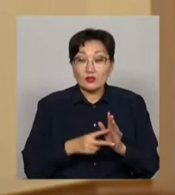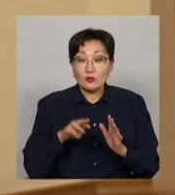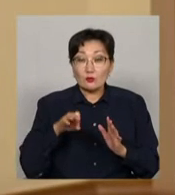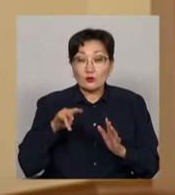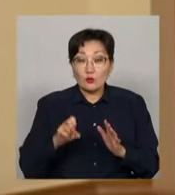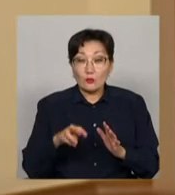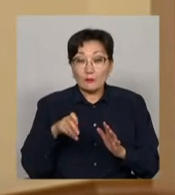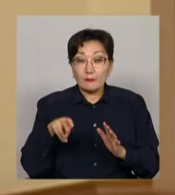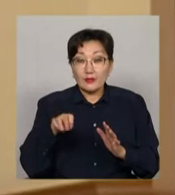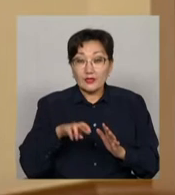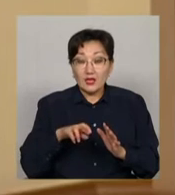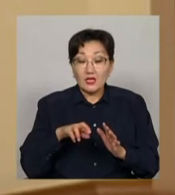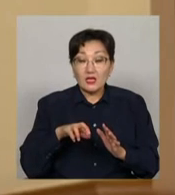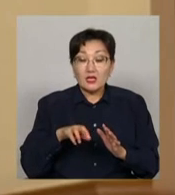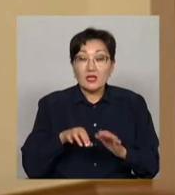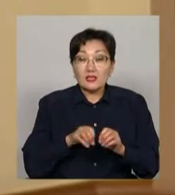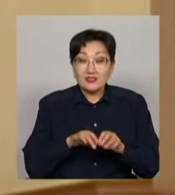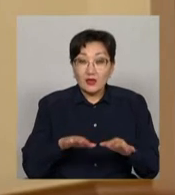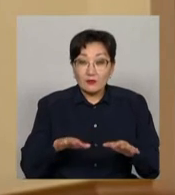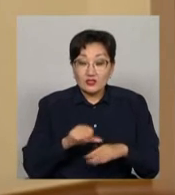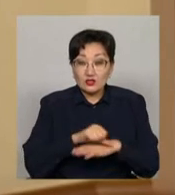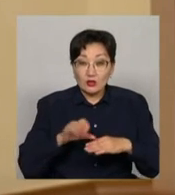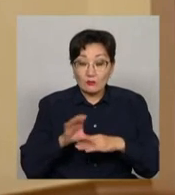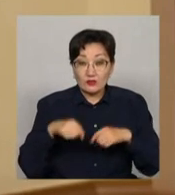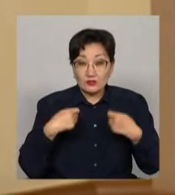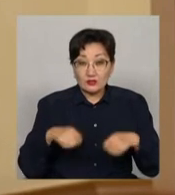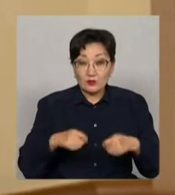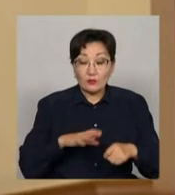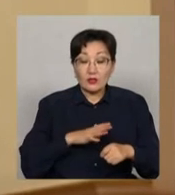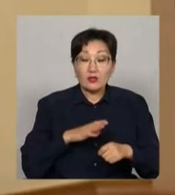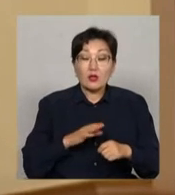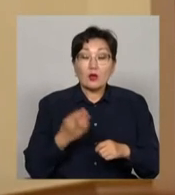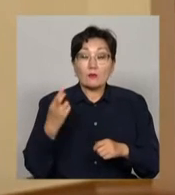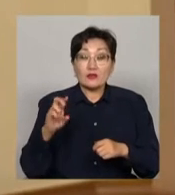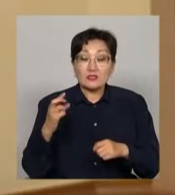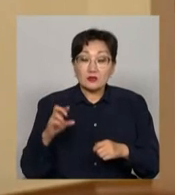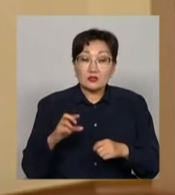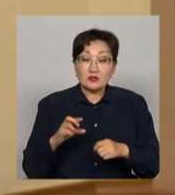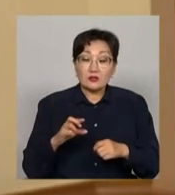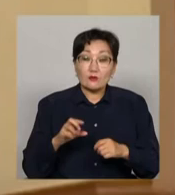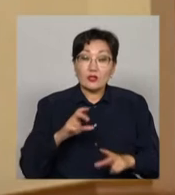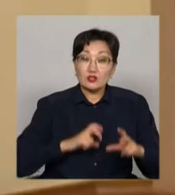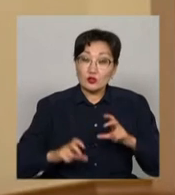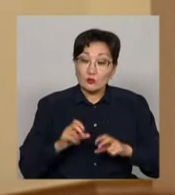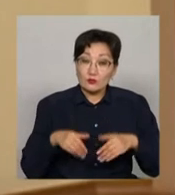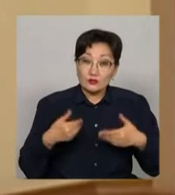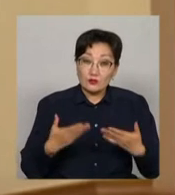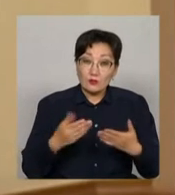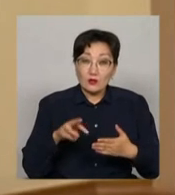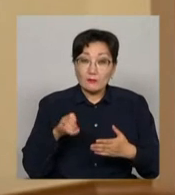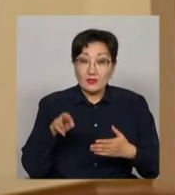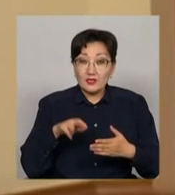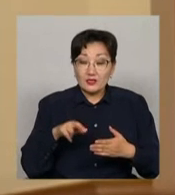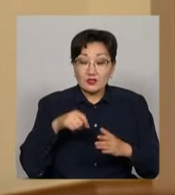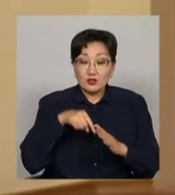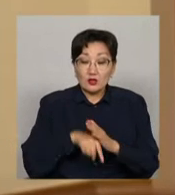мия тамыры экспортталды. Бұл жалпы ботаника және фитоинтродукция институты ұсынған мия тамырын